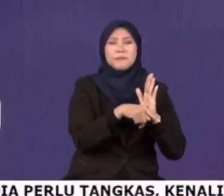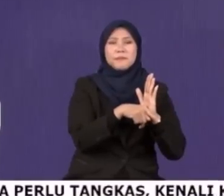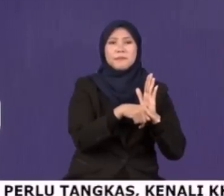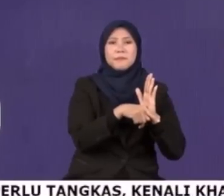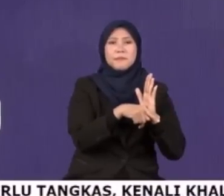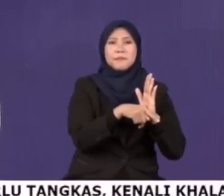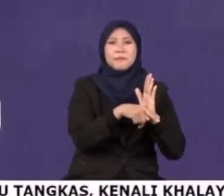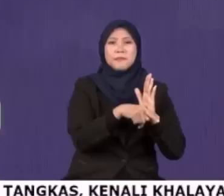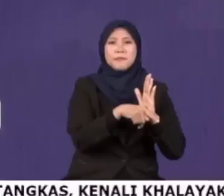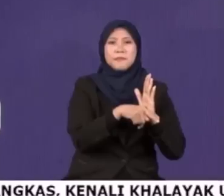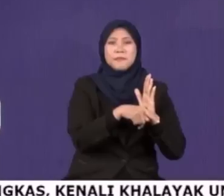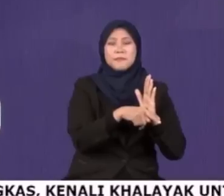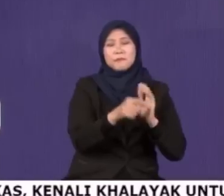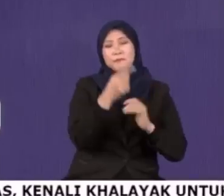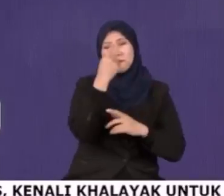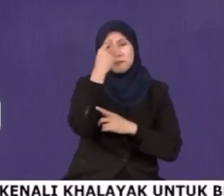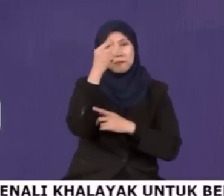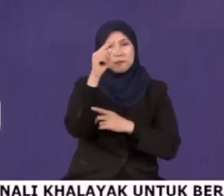interes